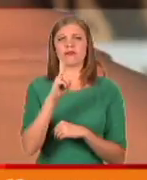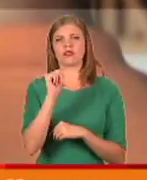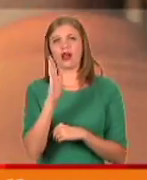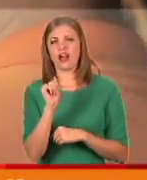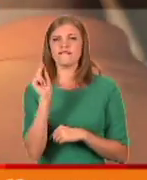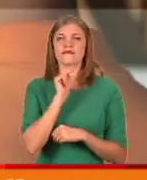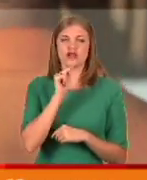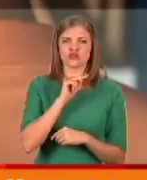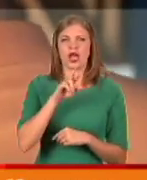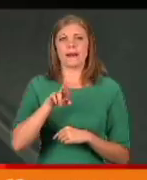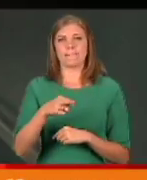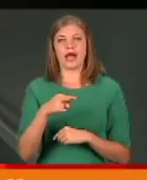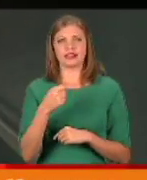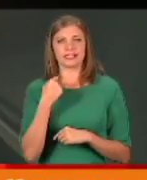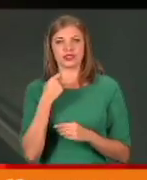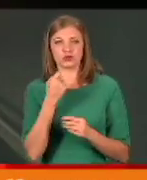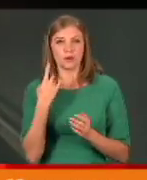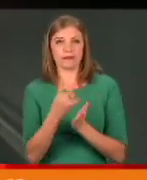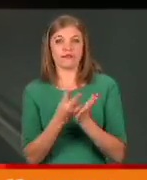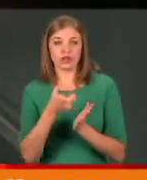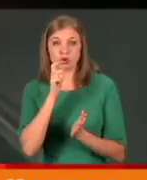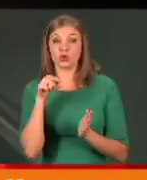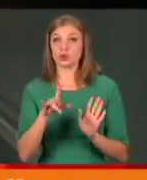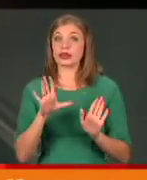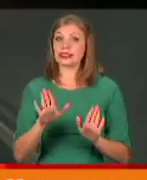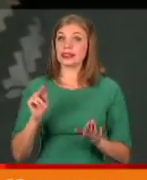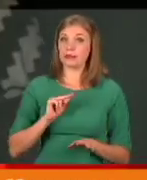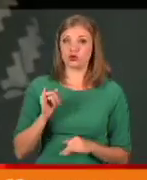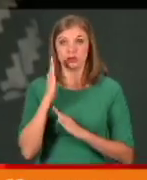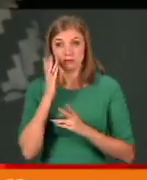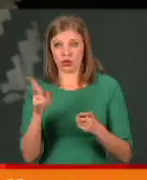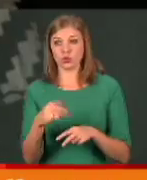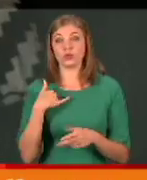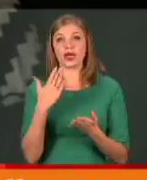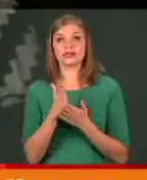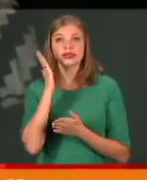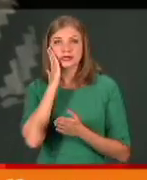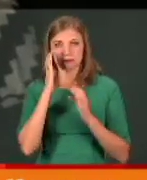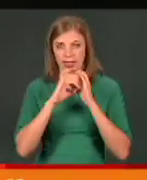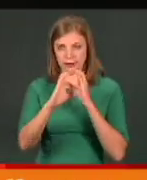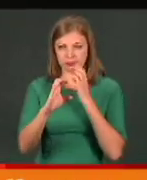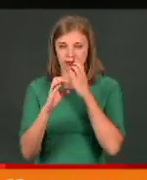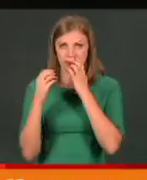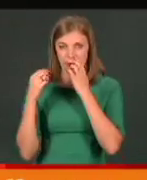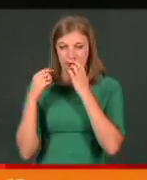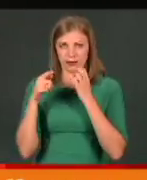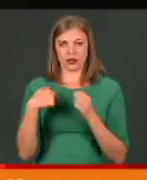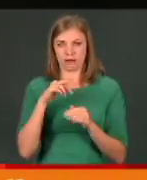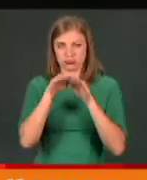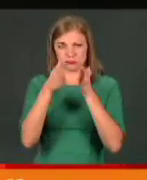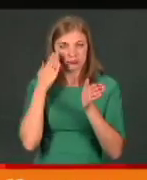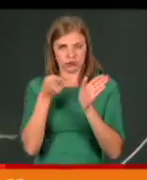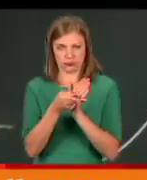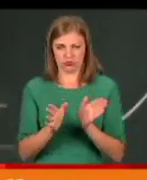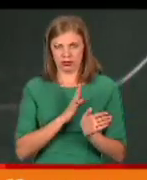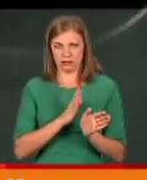чай, п'ятницям вино. А ще тут не лише працюють, а й сплять. Тут у нас є спальні капсули. У мене була клаустрофобія від такої